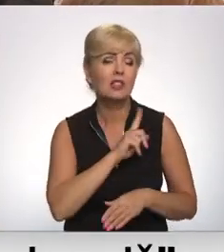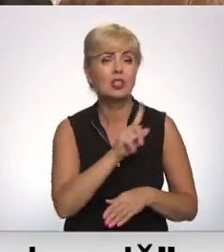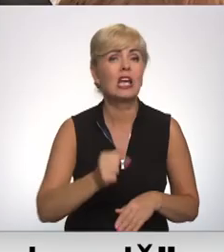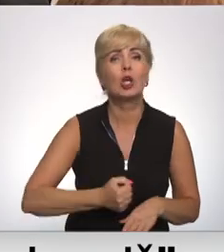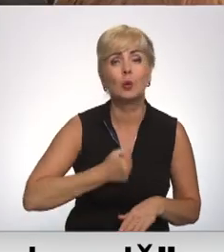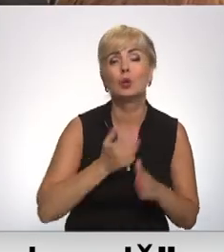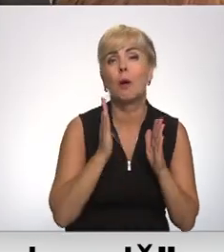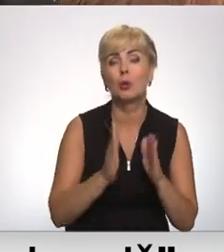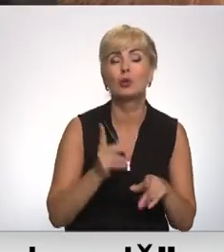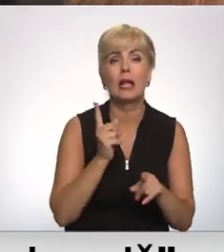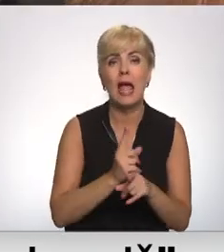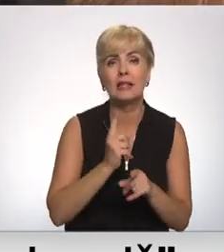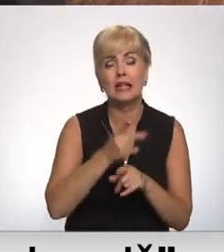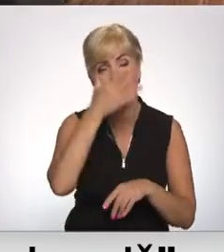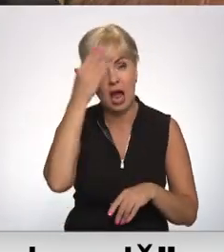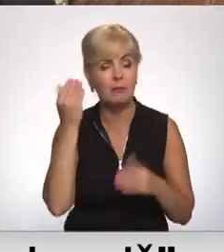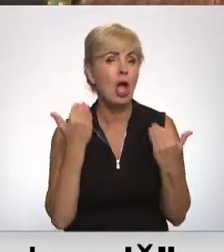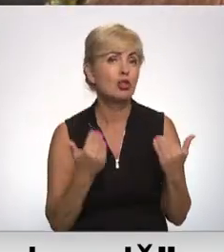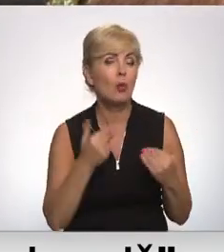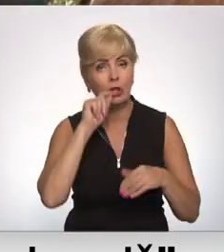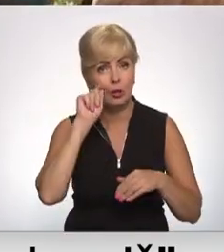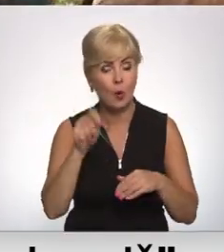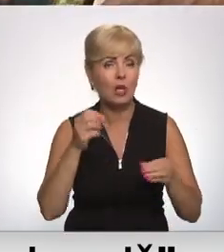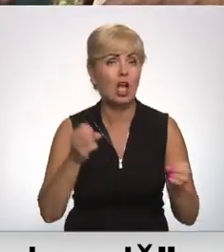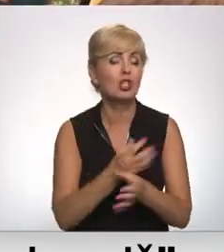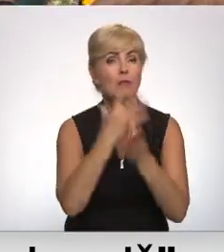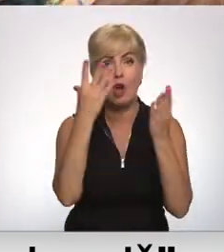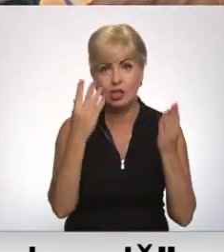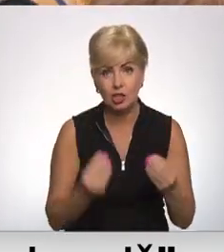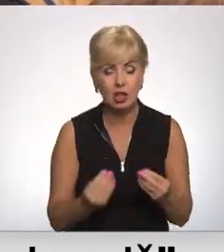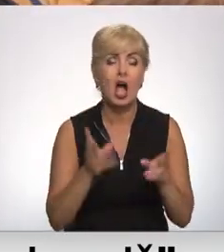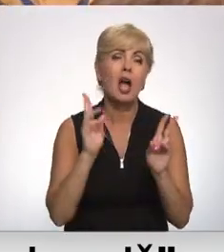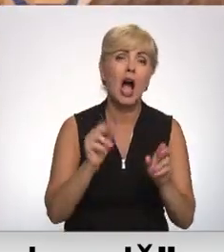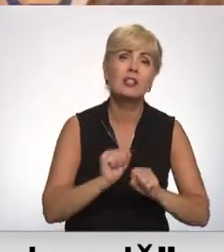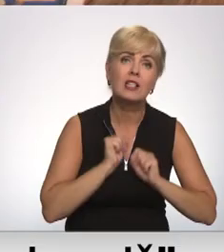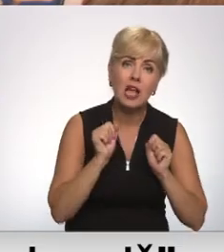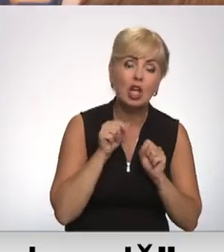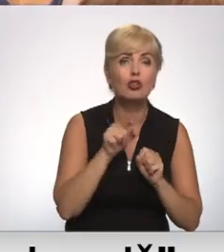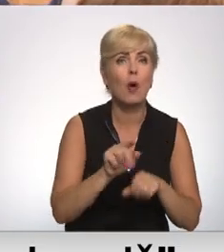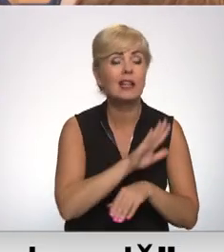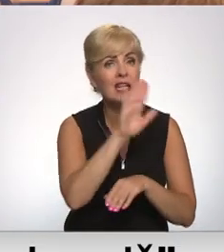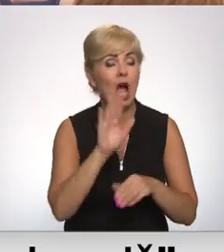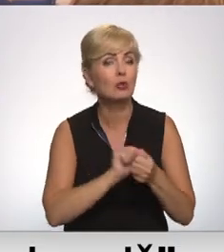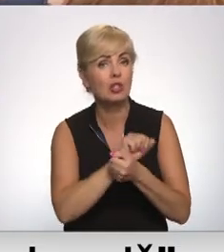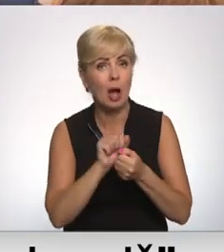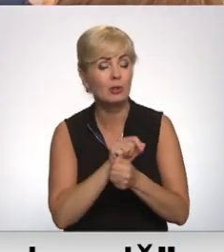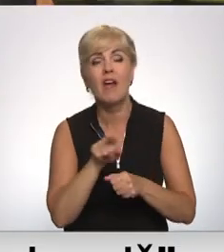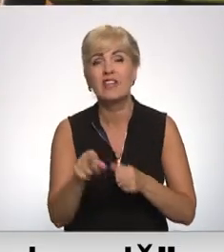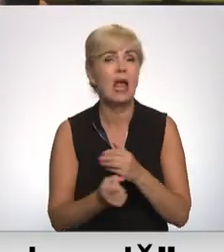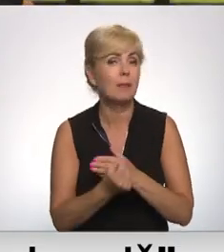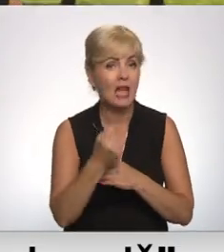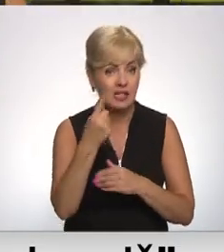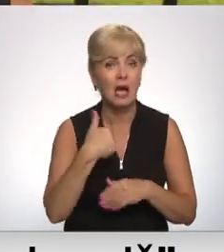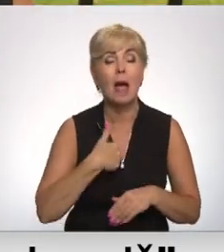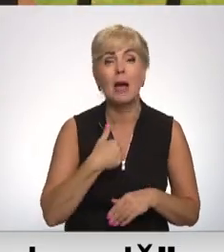arī būtu, nedrīkstam aizmirst, ka šodien ir Ukrainas dzimšanas diena. Lai kā viņi censtos mums šo dienu izbojāt, viņiem tas nesanāks. Nu,